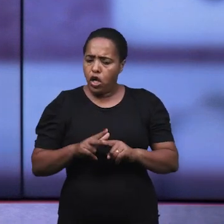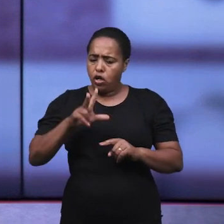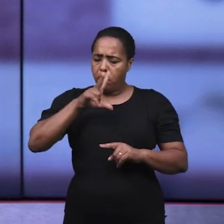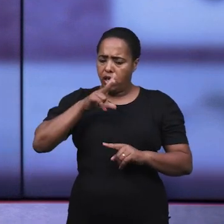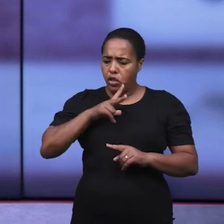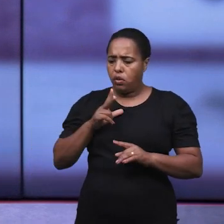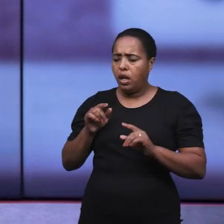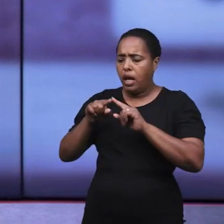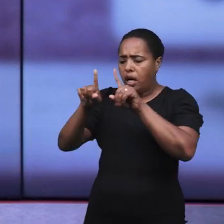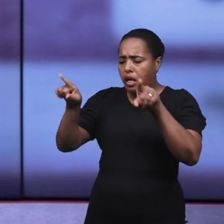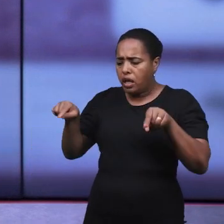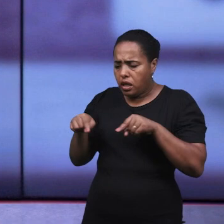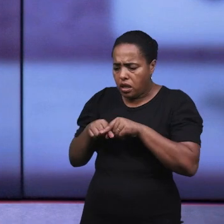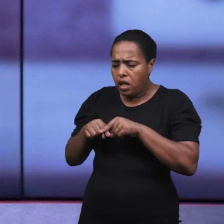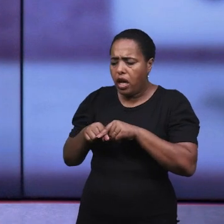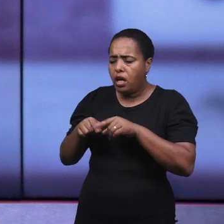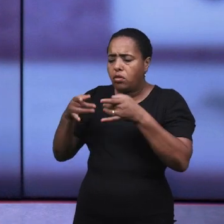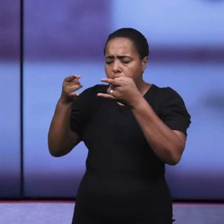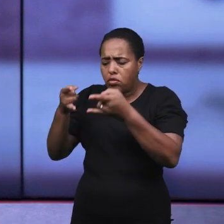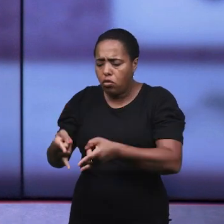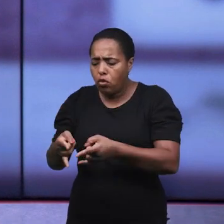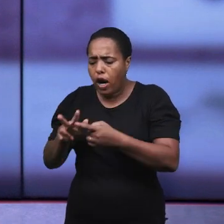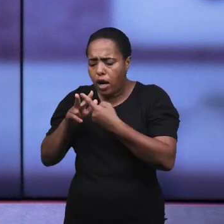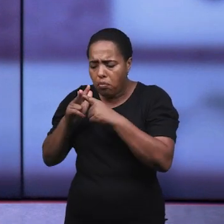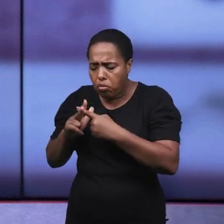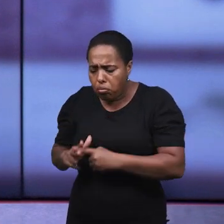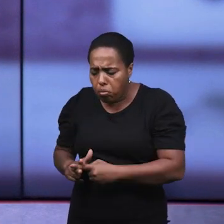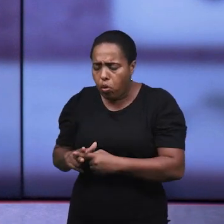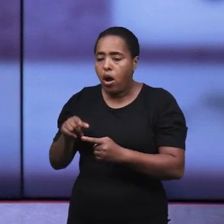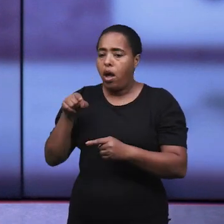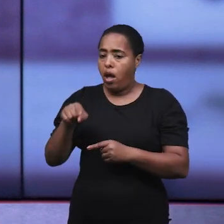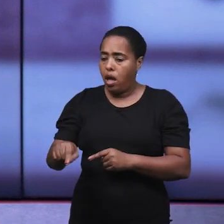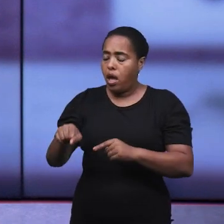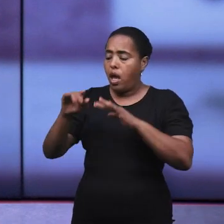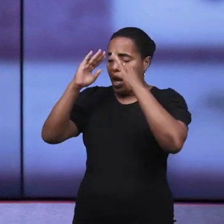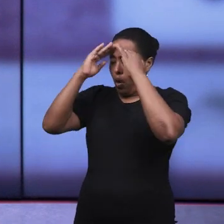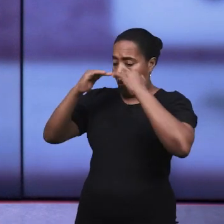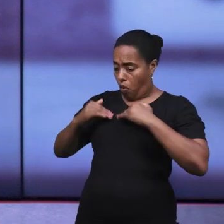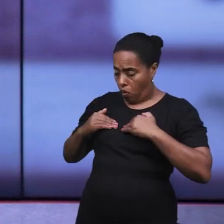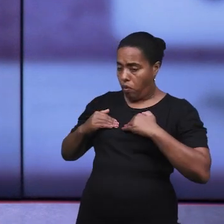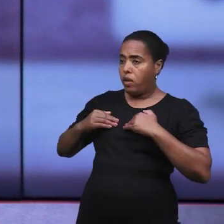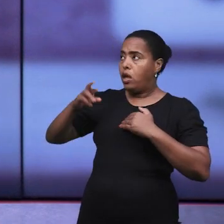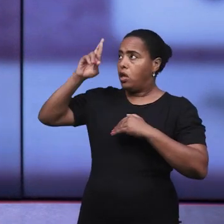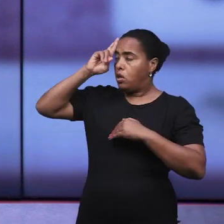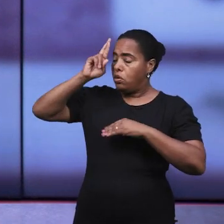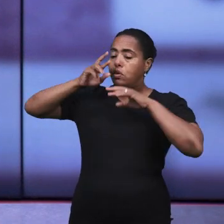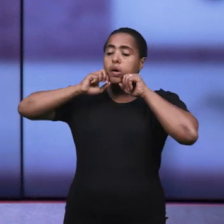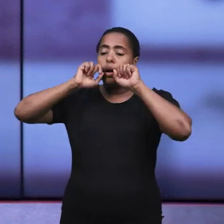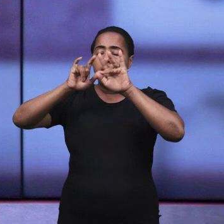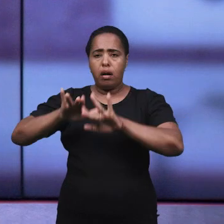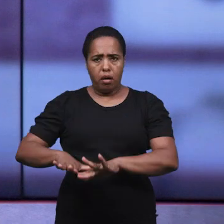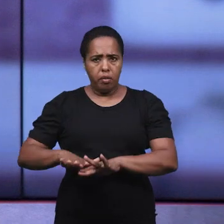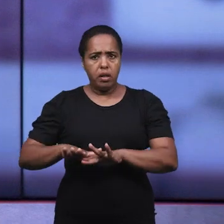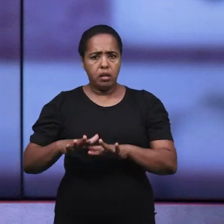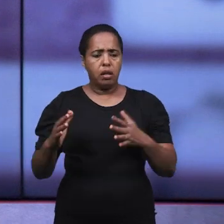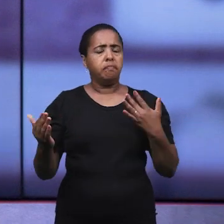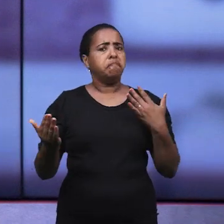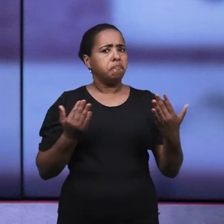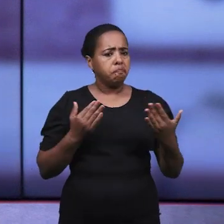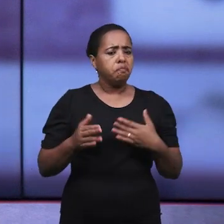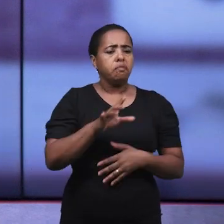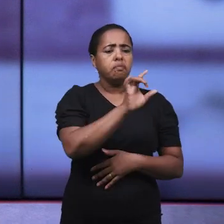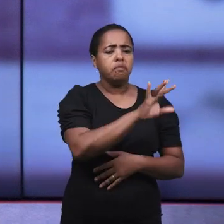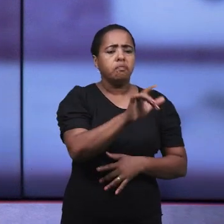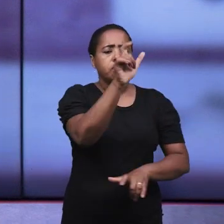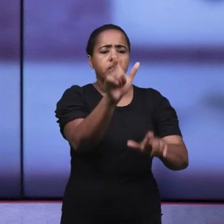votre enfant, entrez dans la chambre et corriger en occulte parce que il va vous entendre,